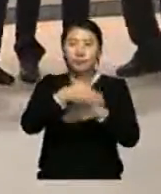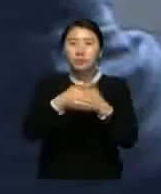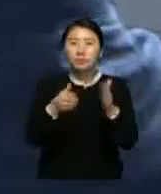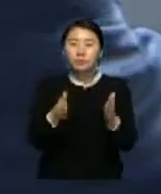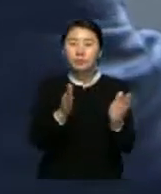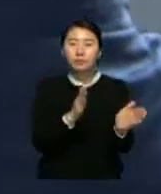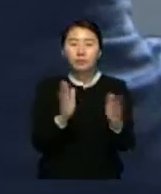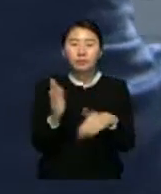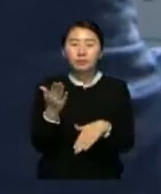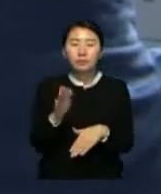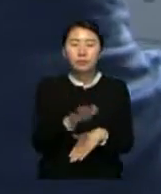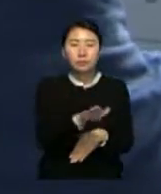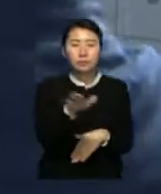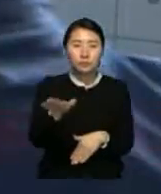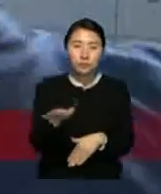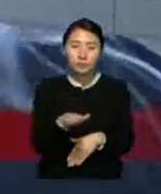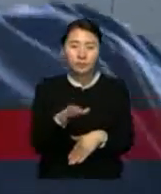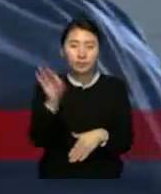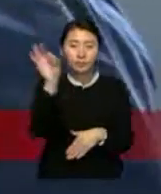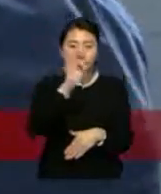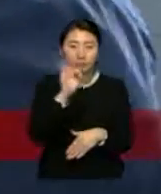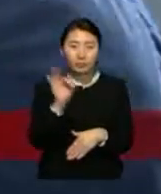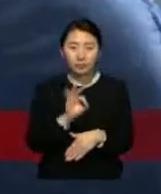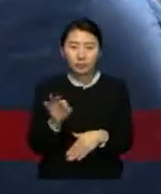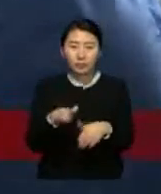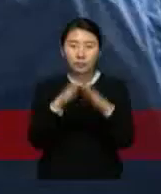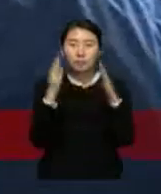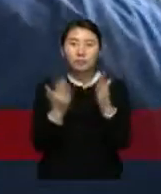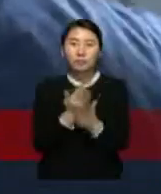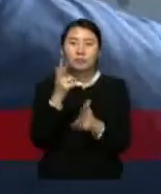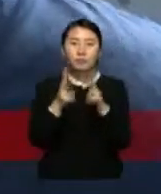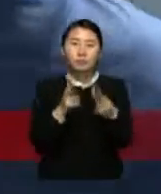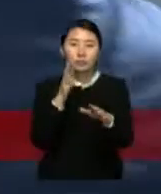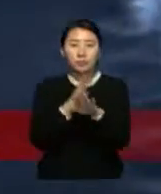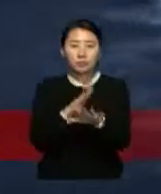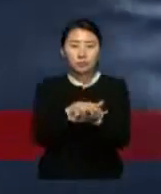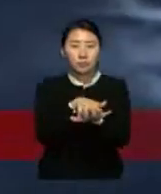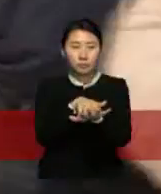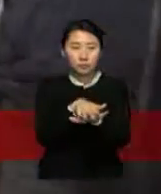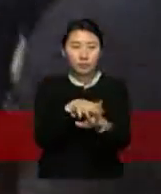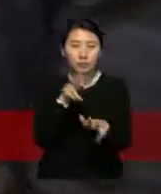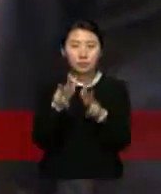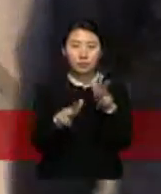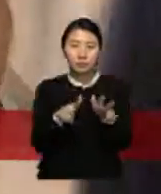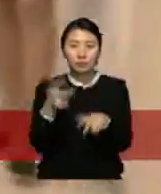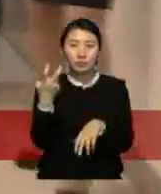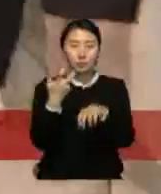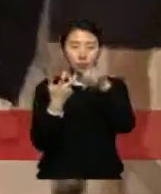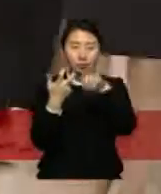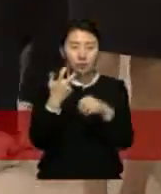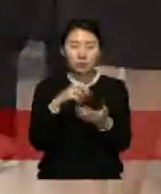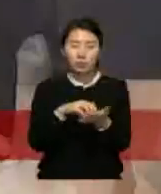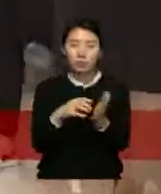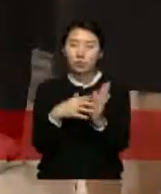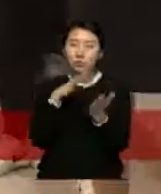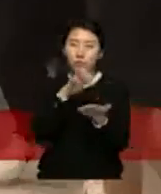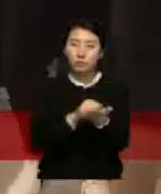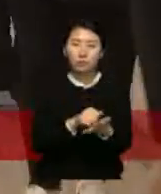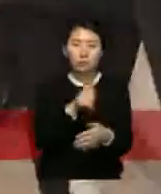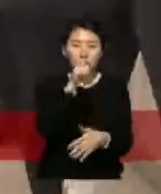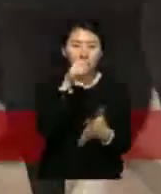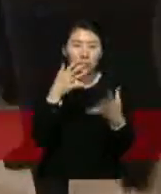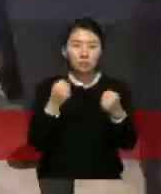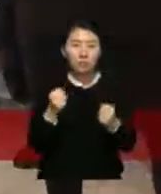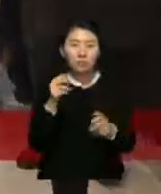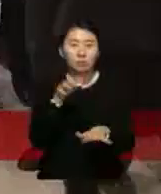겁니다. 저희 그 양주시 전체 산업 중 그 섬유 산업이 한 30% 정도를 차지하고 있습니다. 근데 이